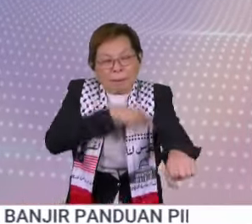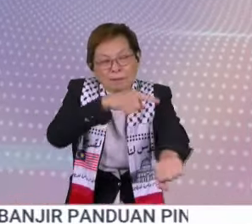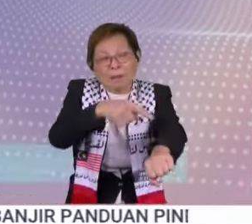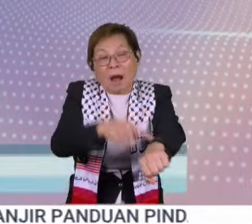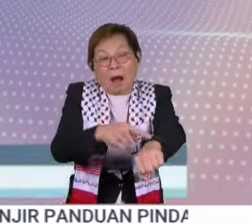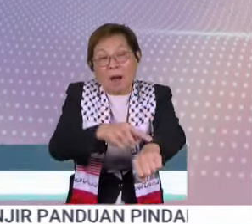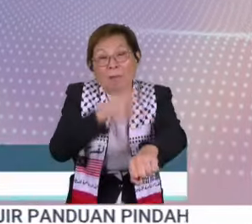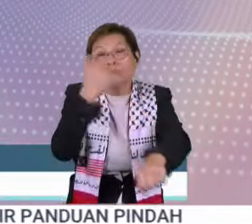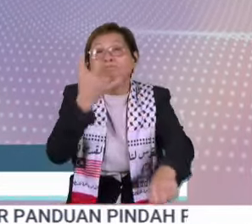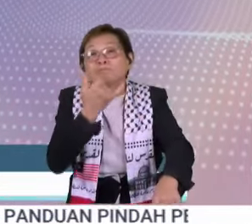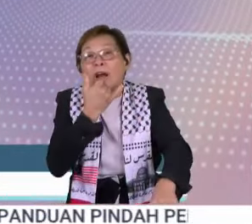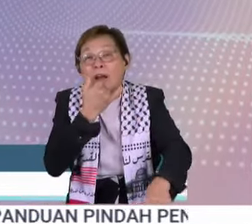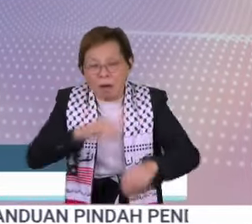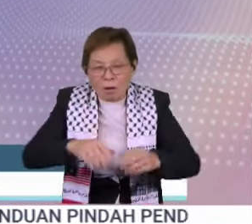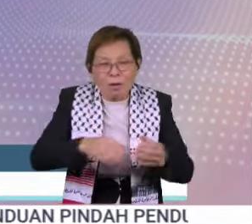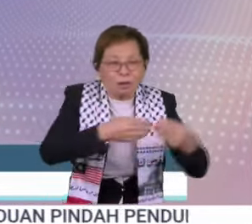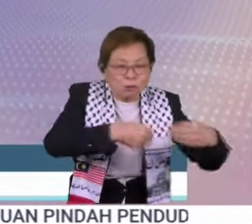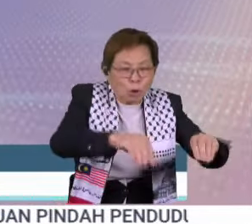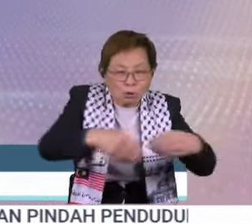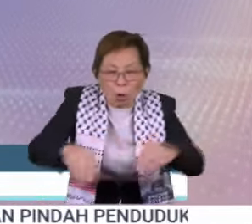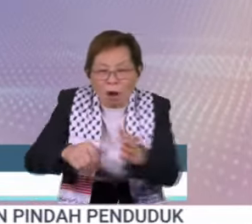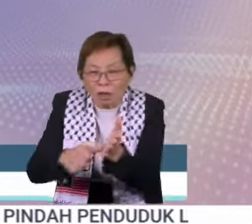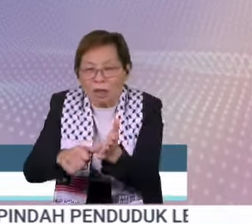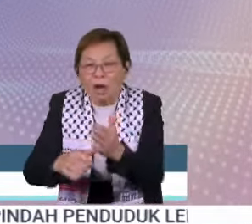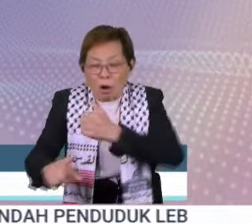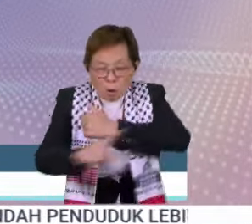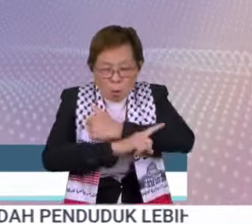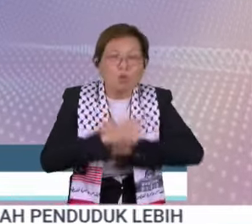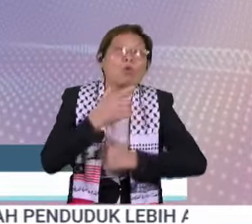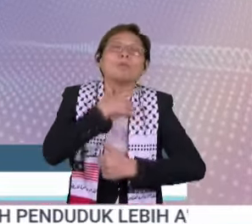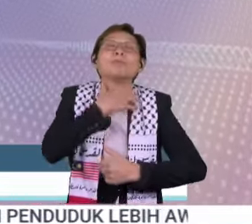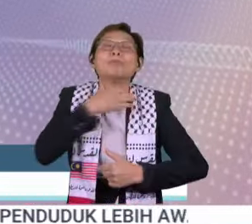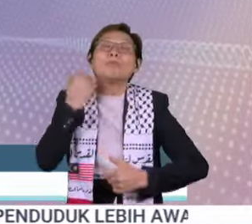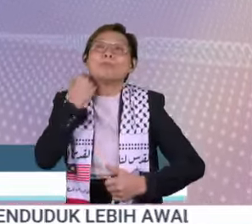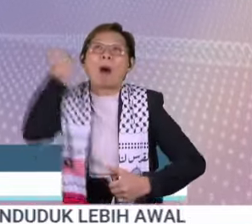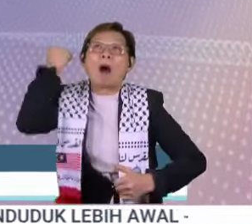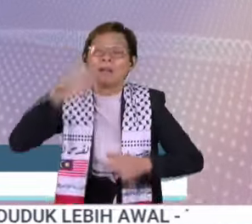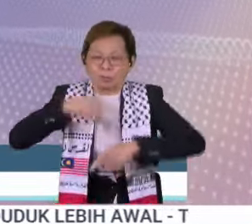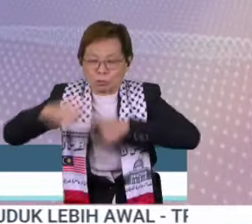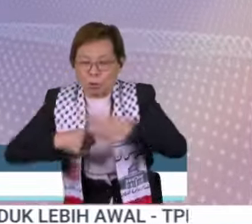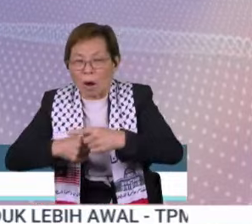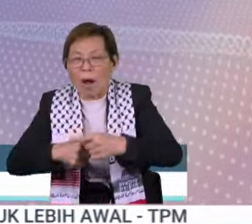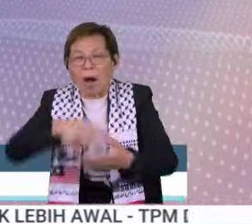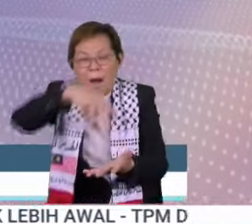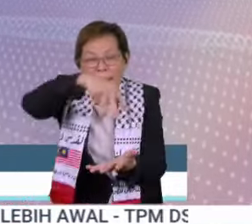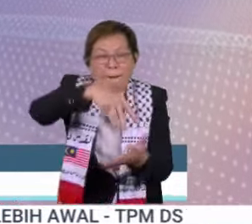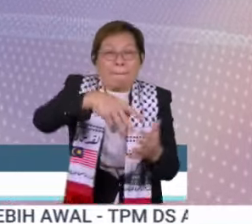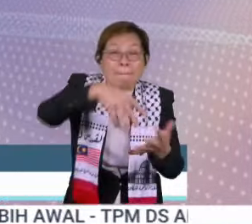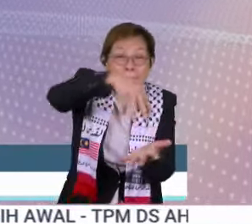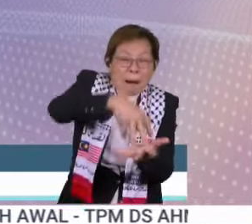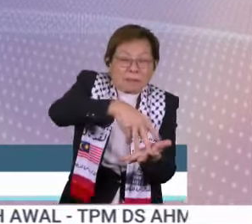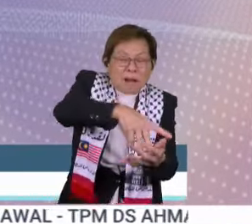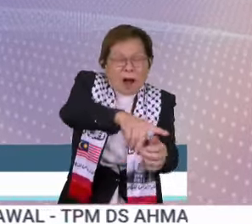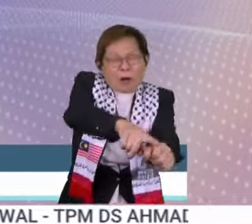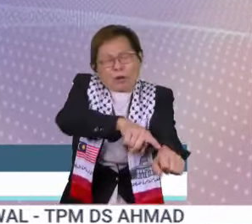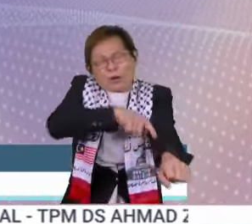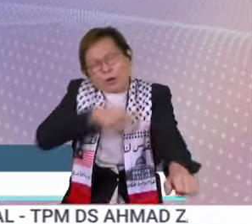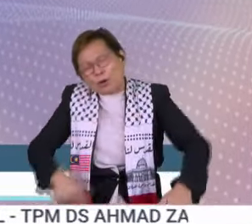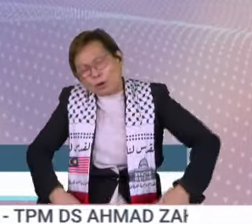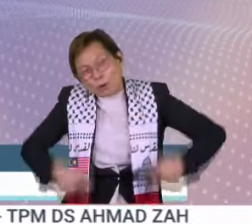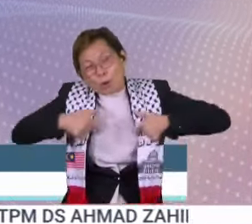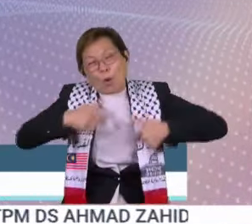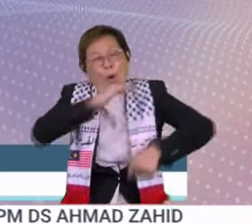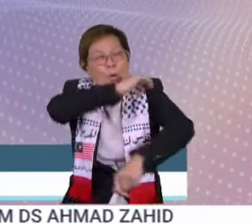kesalahan mengedar dadah di bawah atas semakan hukuman mati dan pemenjaraan sepanjang hayat Bidang Kuasa Sementara Mahkamah